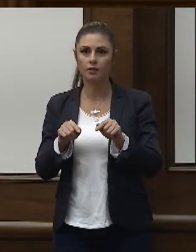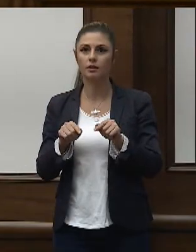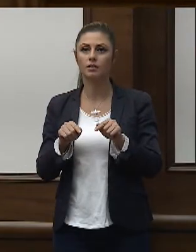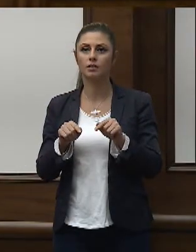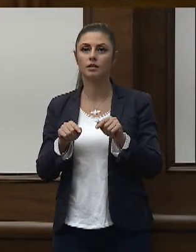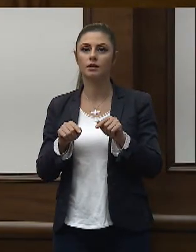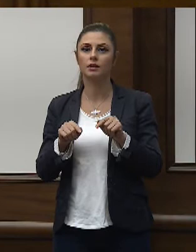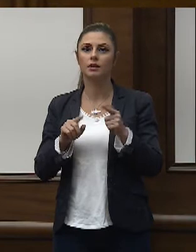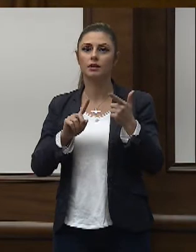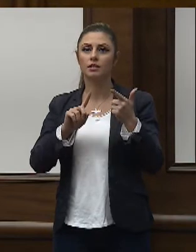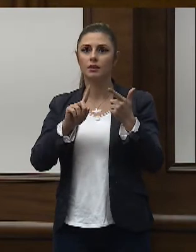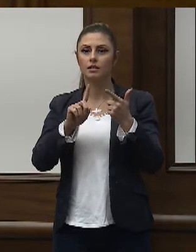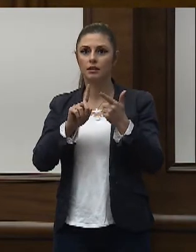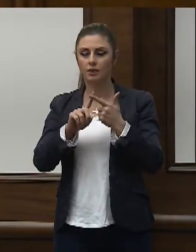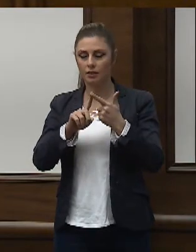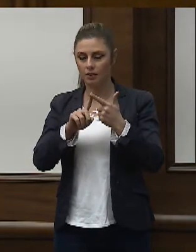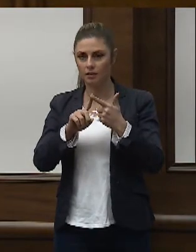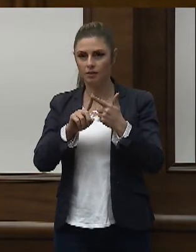toplantısı ikinci oturumu açıyorum.